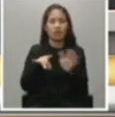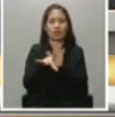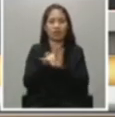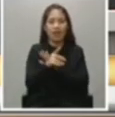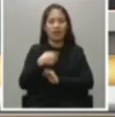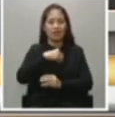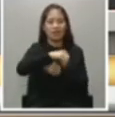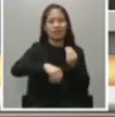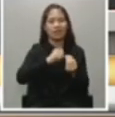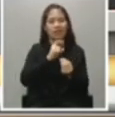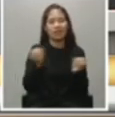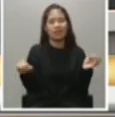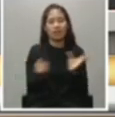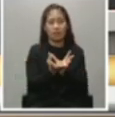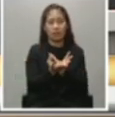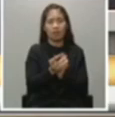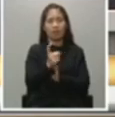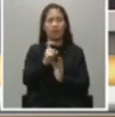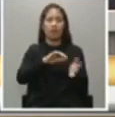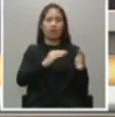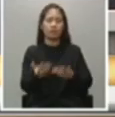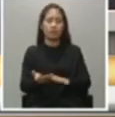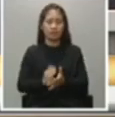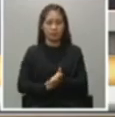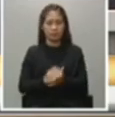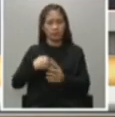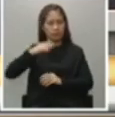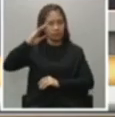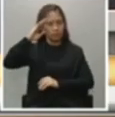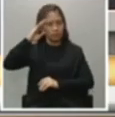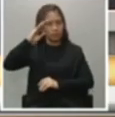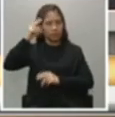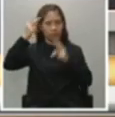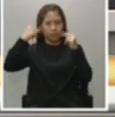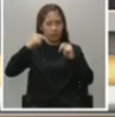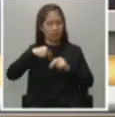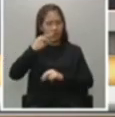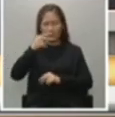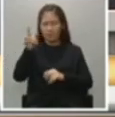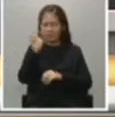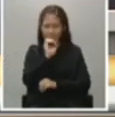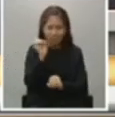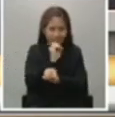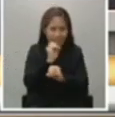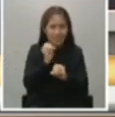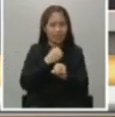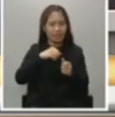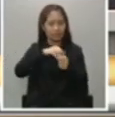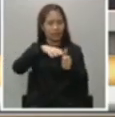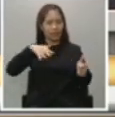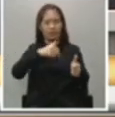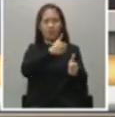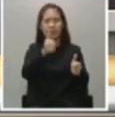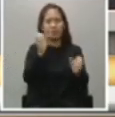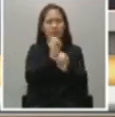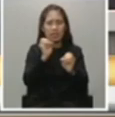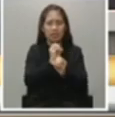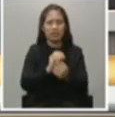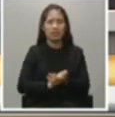จพลเอกประยุทธ์ไม่เคยแสดงให้เห็นถึงภาวะผู้นำในวิกฤตไหนได้เลยแม้แต่วิกฤ